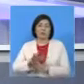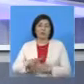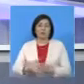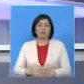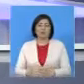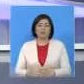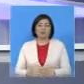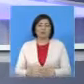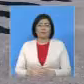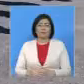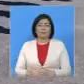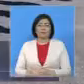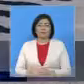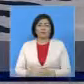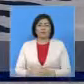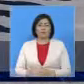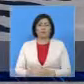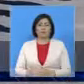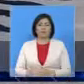Айтуғанова баяндасын.